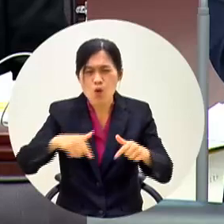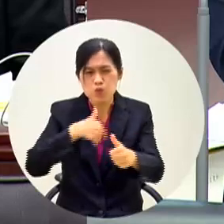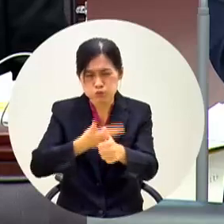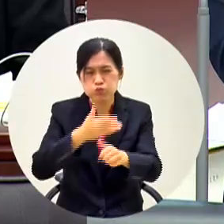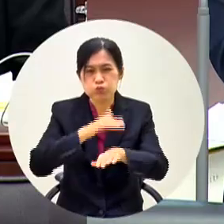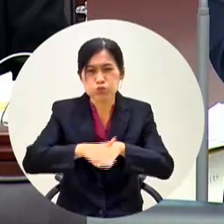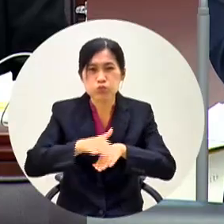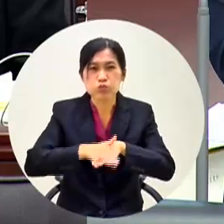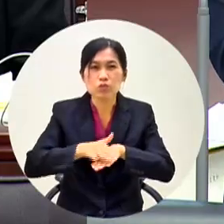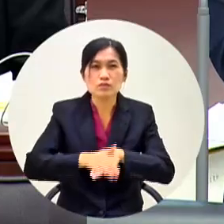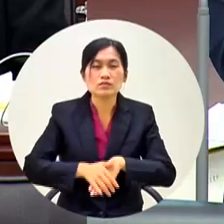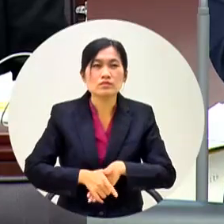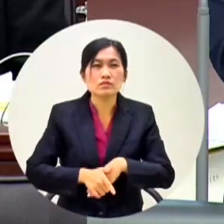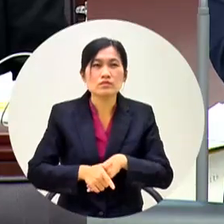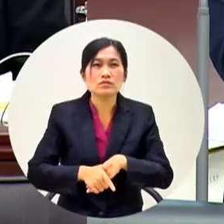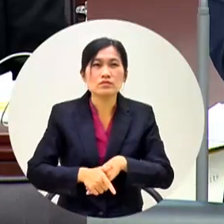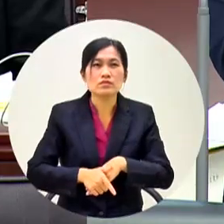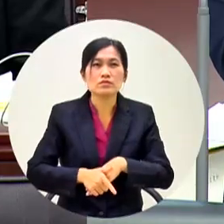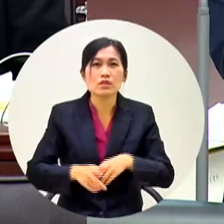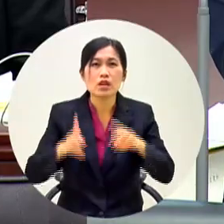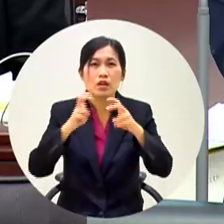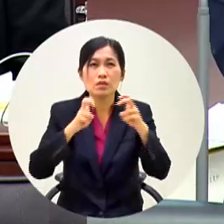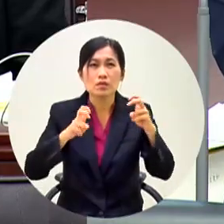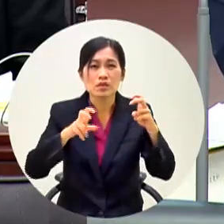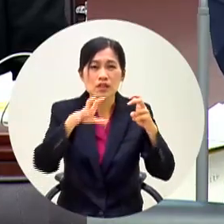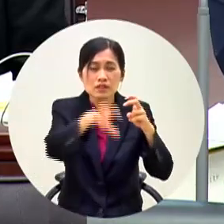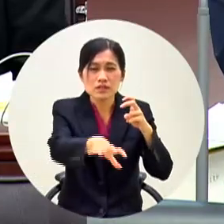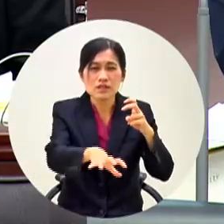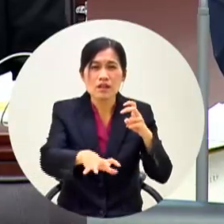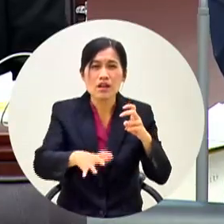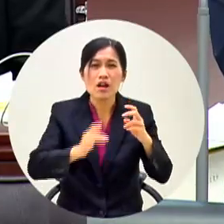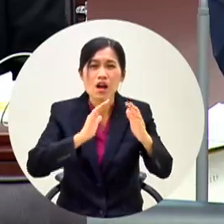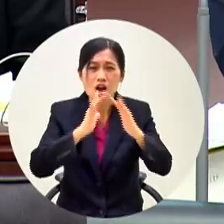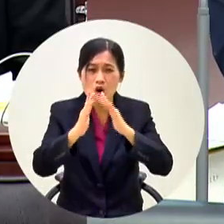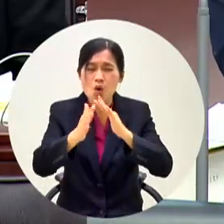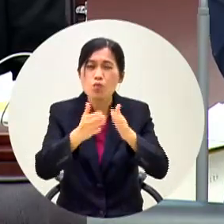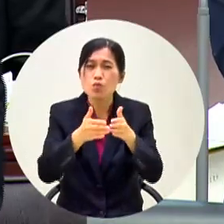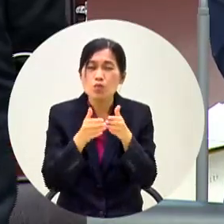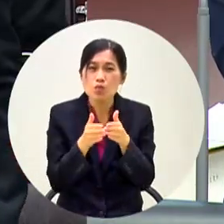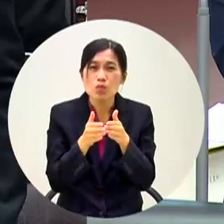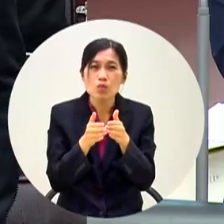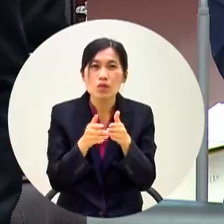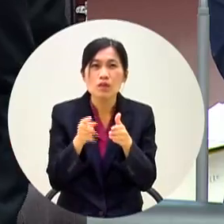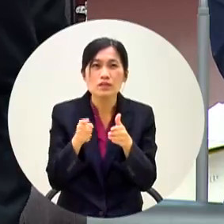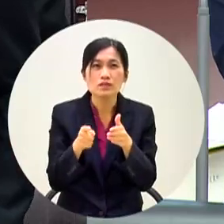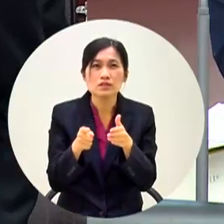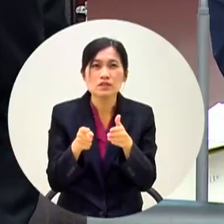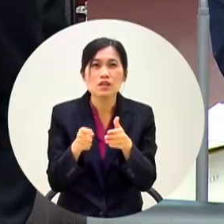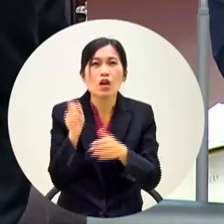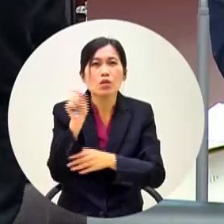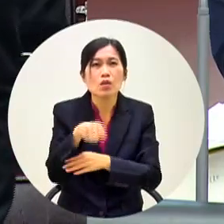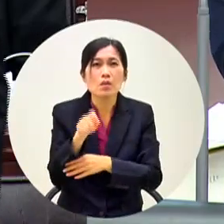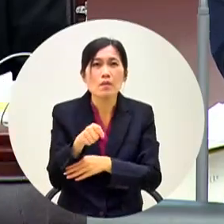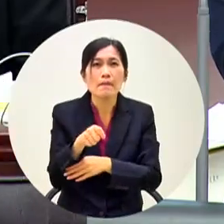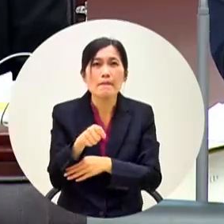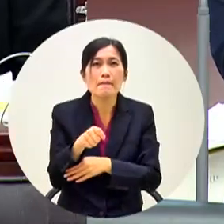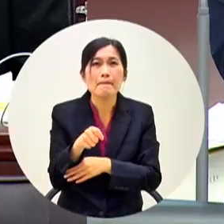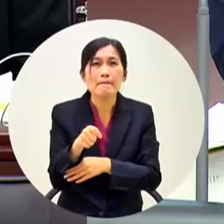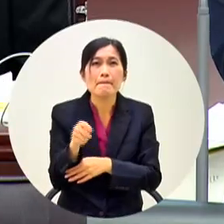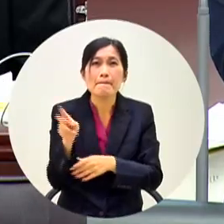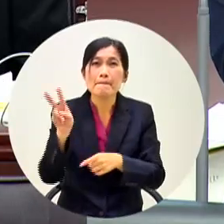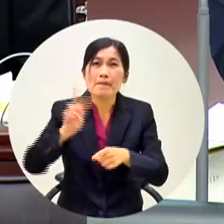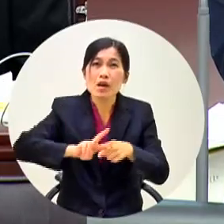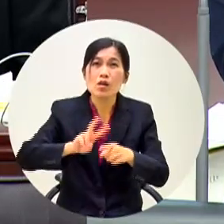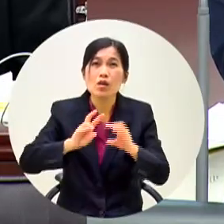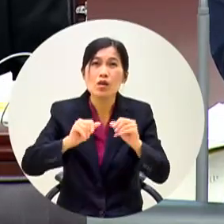放心。哎，庙头前爱老人嘛，对不对？ 你只要先承诺他会跟红毛港一样赔2倍的土地，那我们就